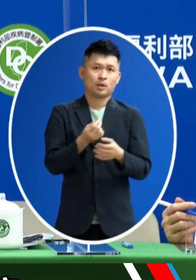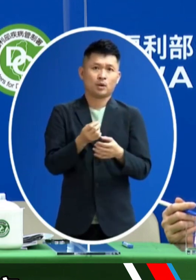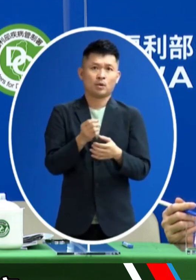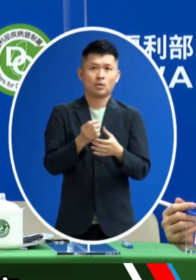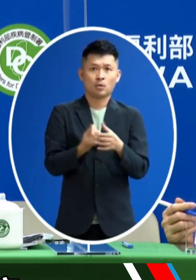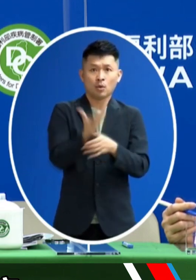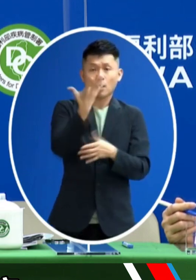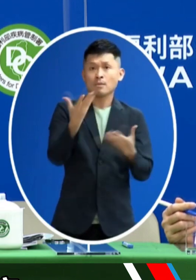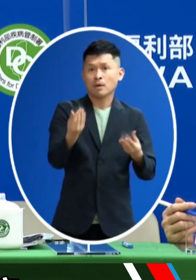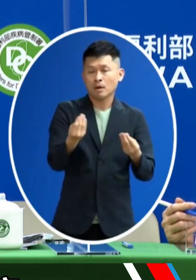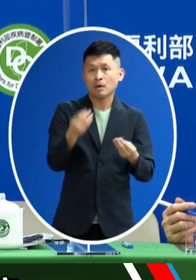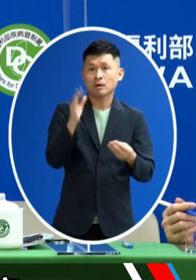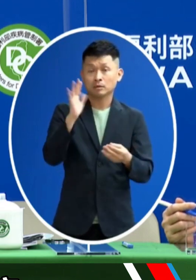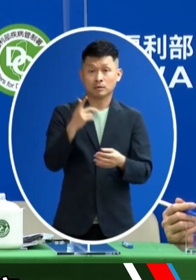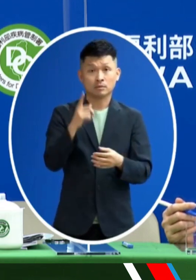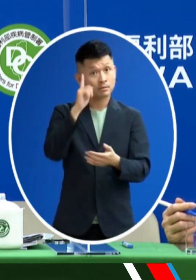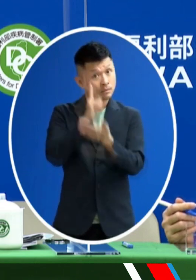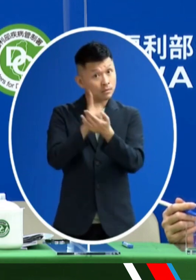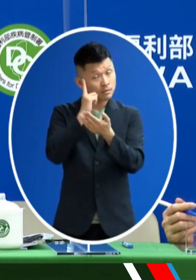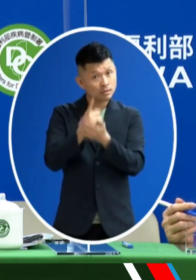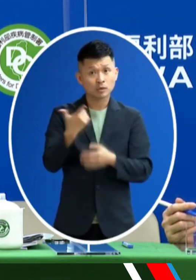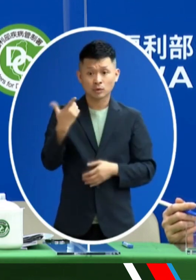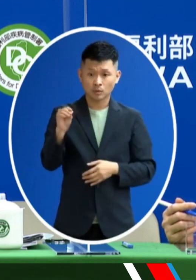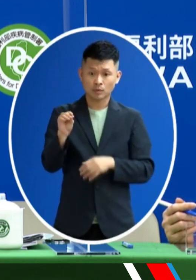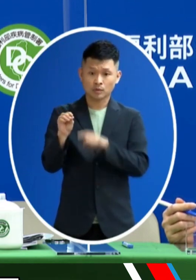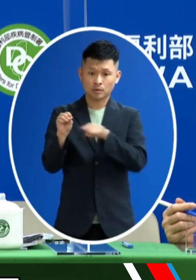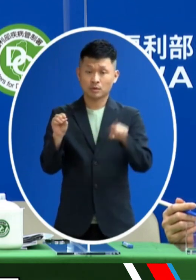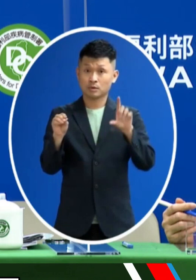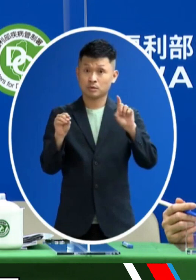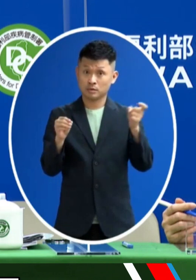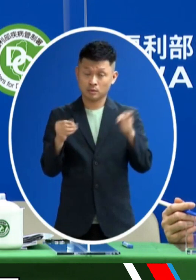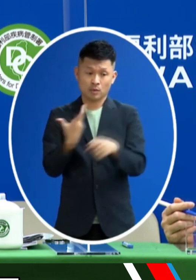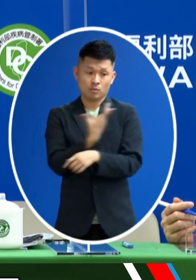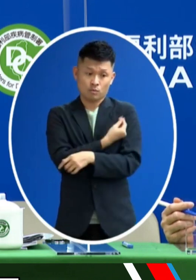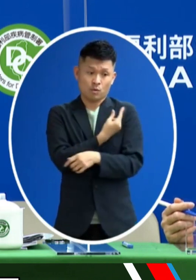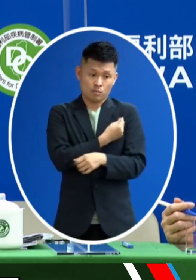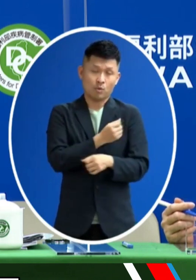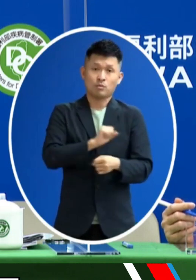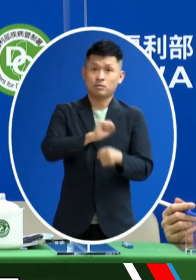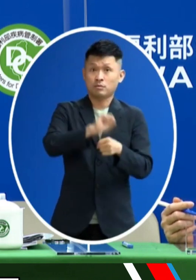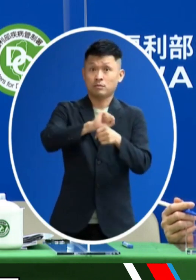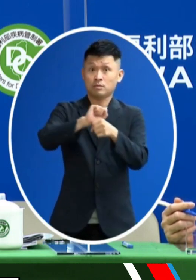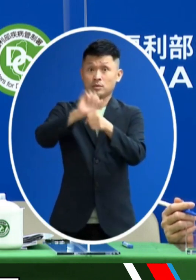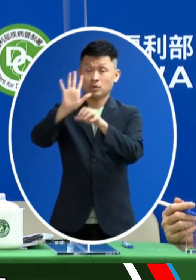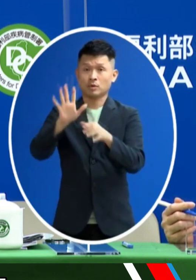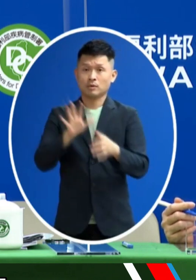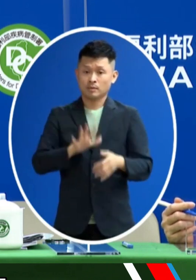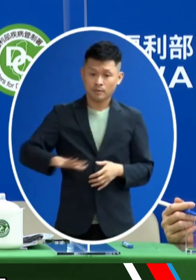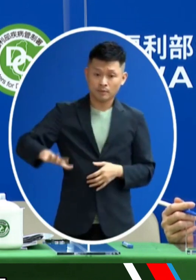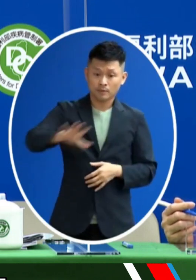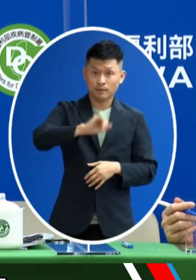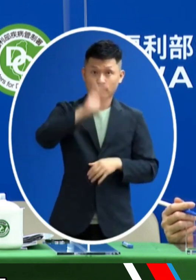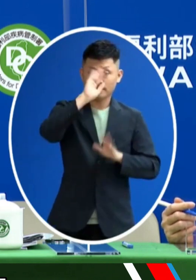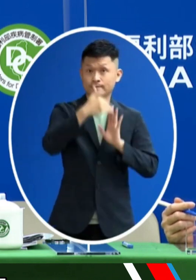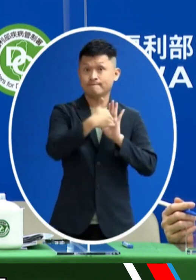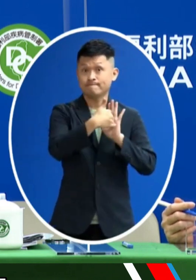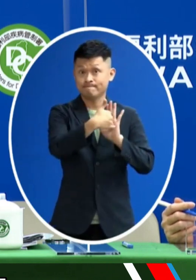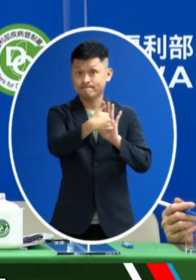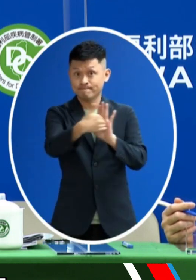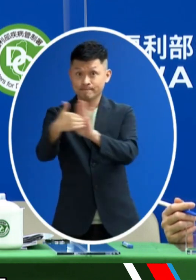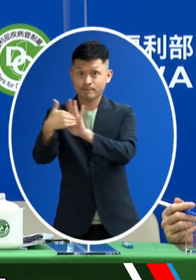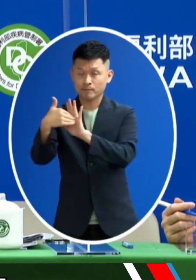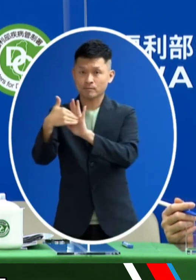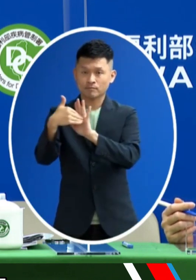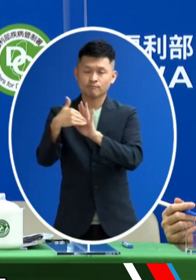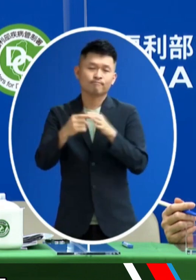6万到10万人这样的一个速度持续在打。那对于整体的防御哈，应该都是还是目前来讲不用太